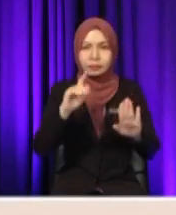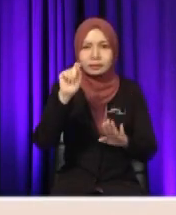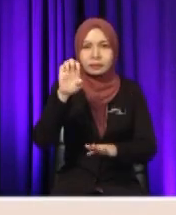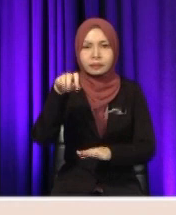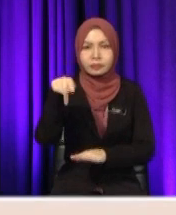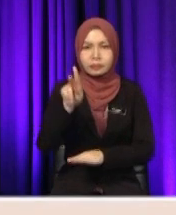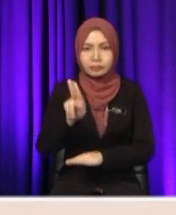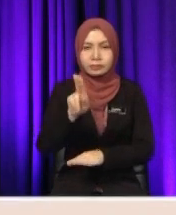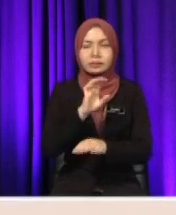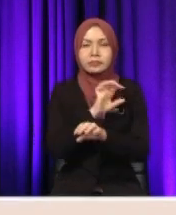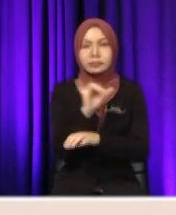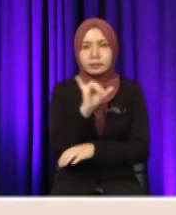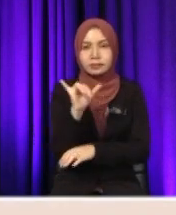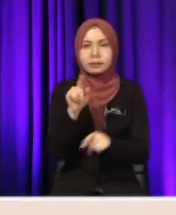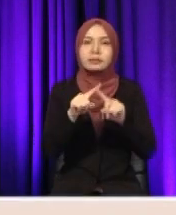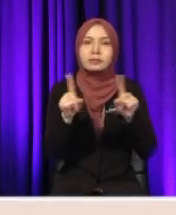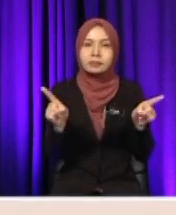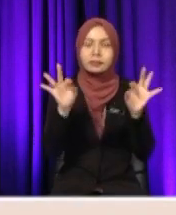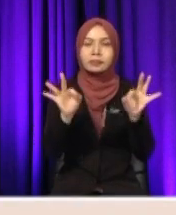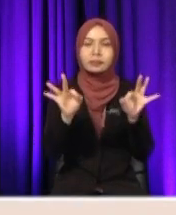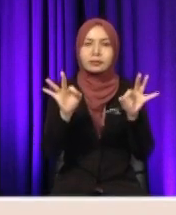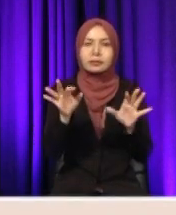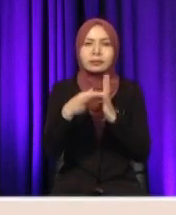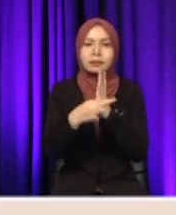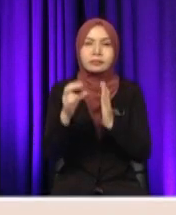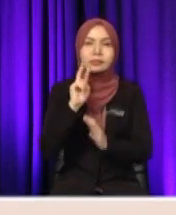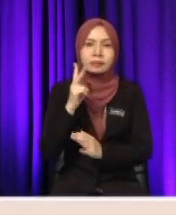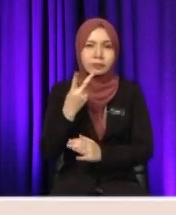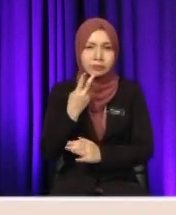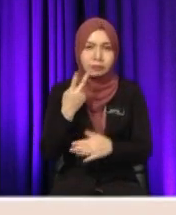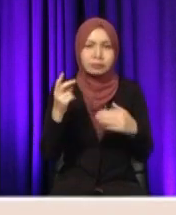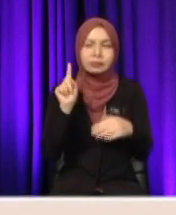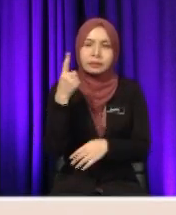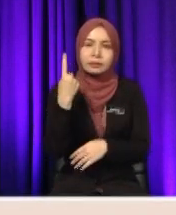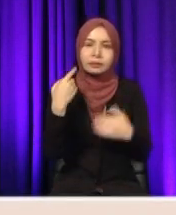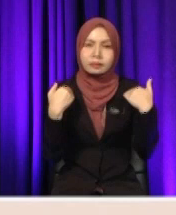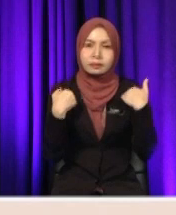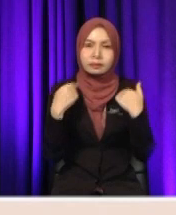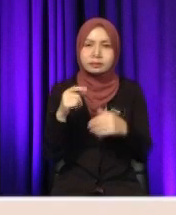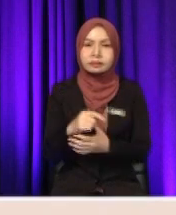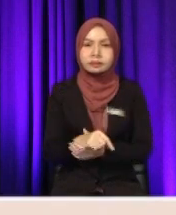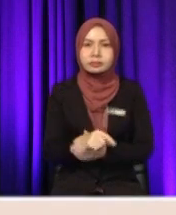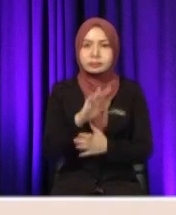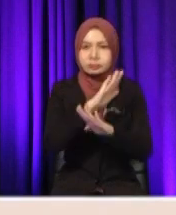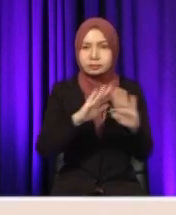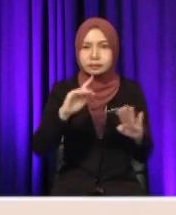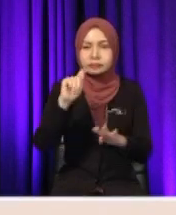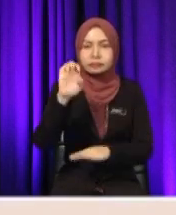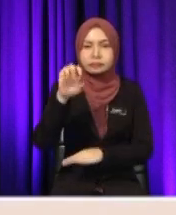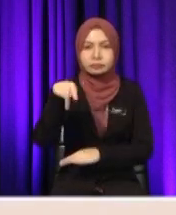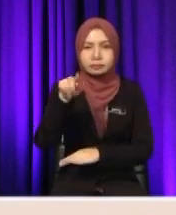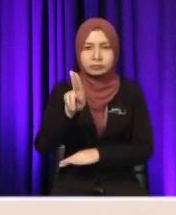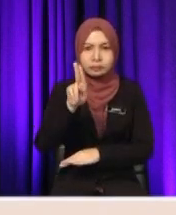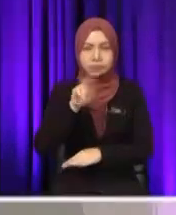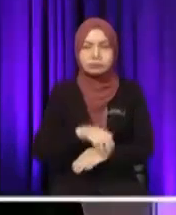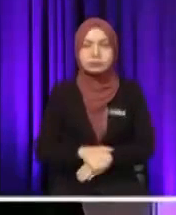lemak minyak sayuran hanya kebanyakannya mengandungi lemak tak tepu. Lemak tak tepu. Tapi untuk minyak sawit ada kedua-duanya. Tapi